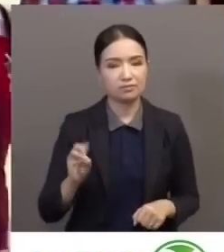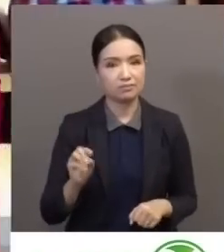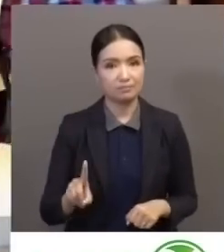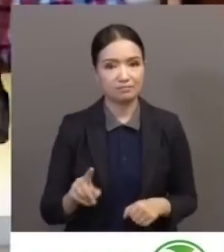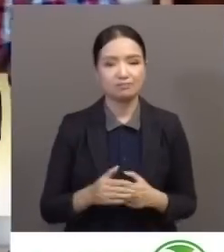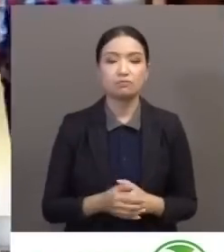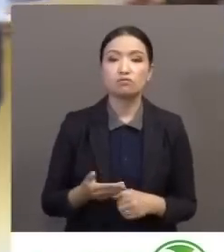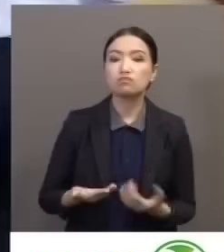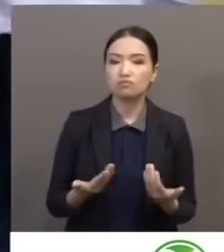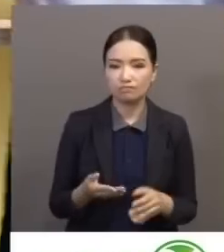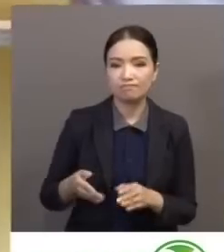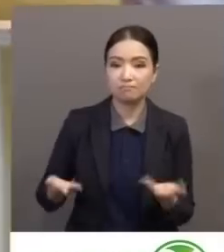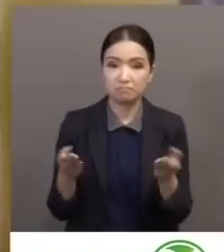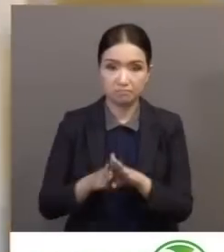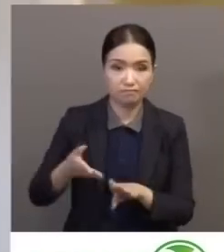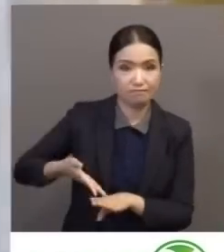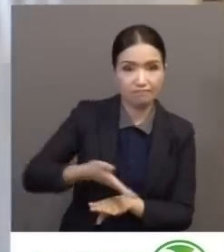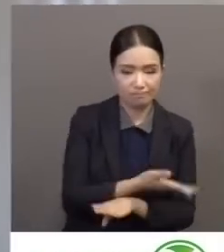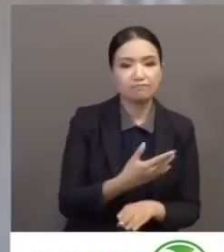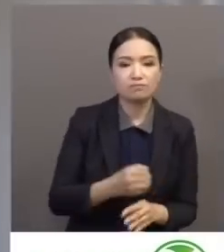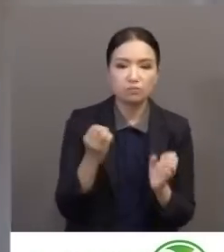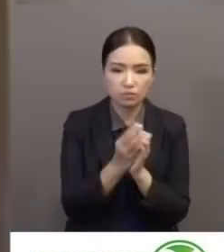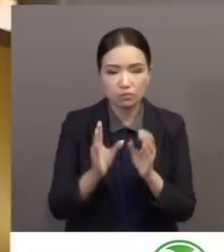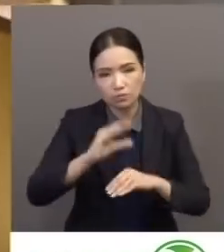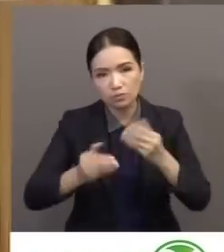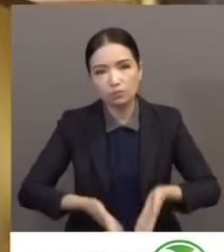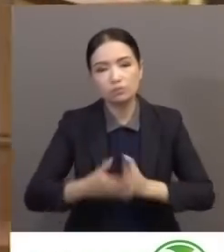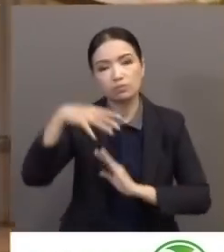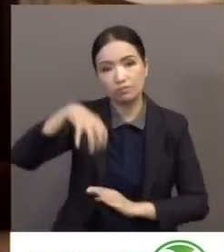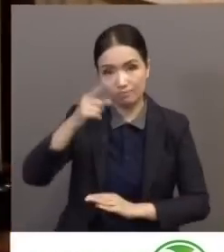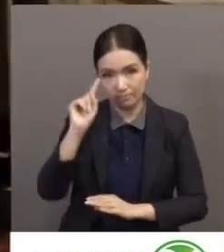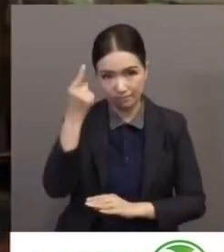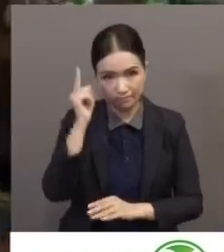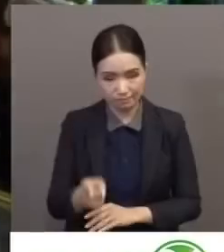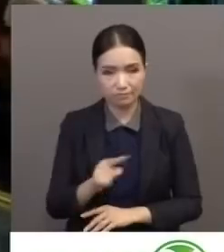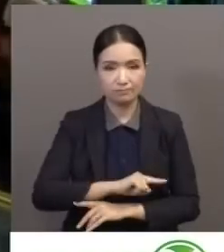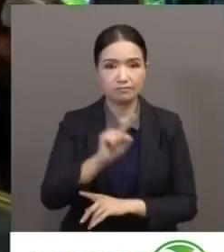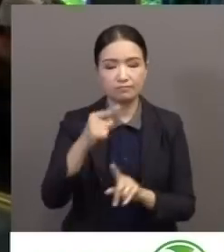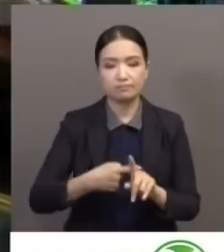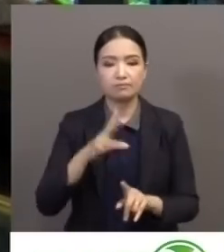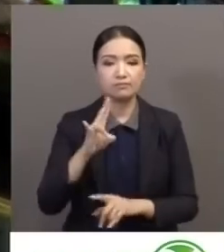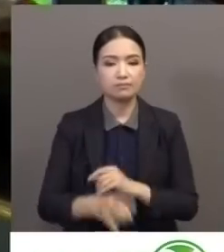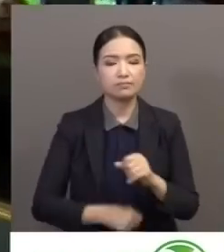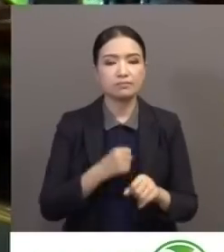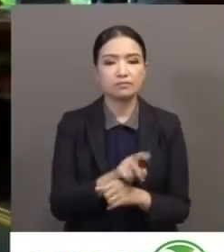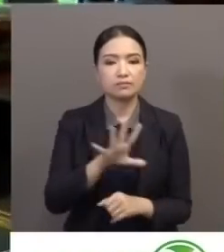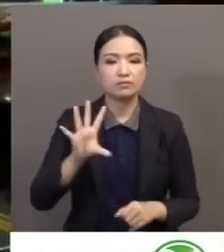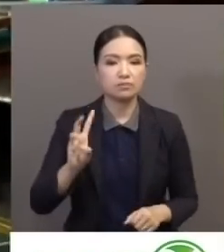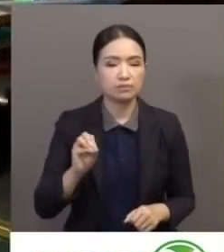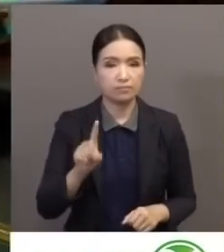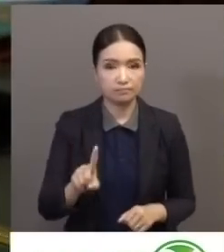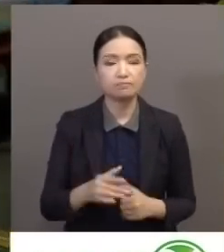คะซึ่งก่อนจะปิดให้บริการเพื่อจะเคลียร์พื้นที่และเริ่มก่อสร้างจริงในวันที่1กรกฎาคม2561